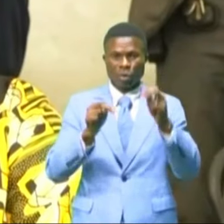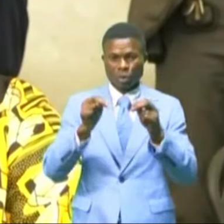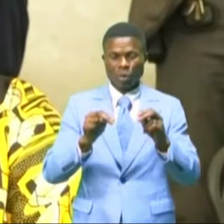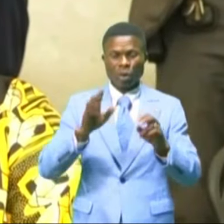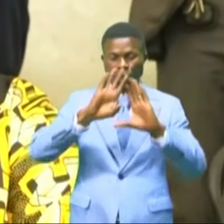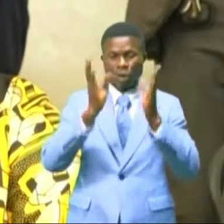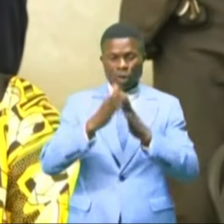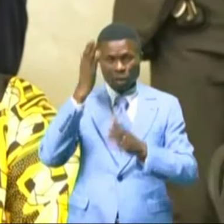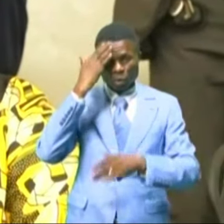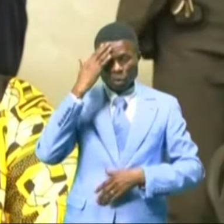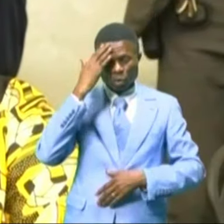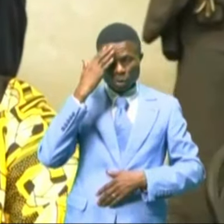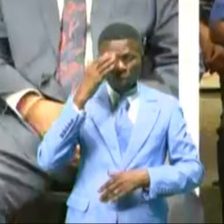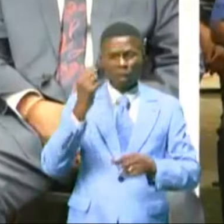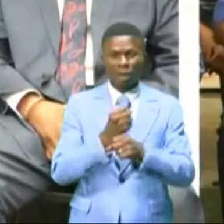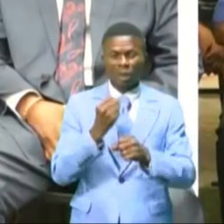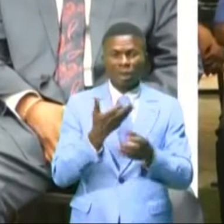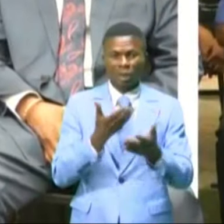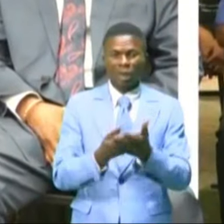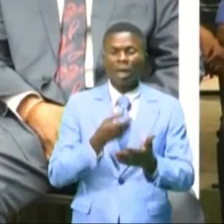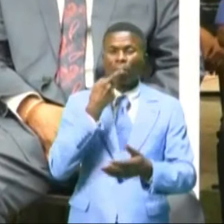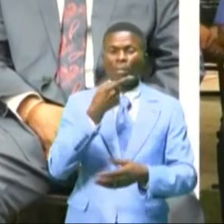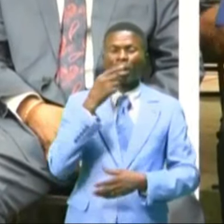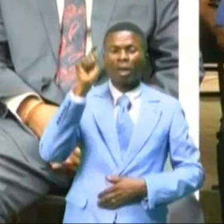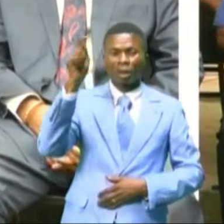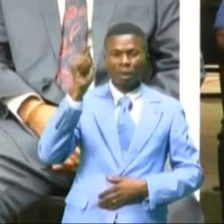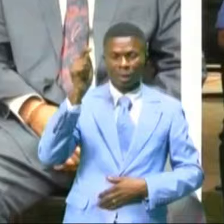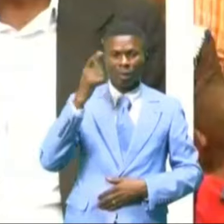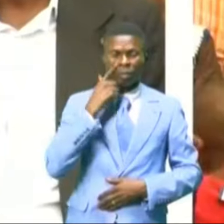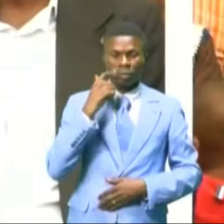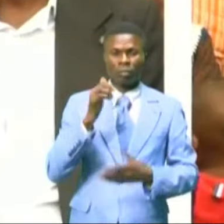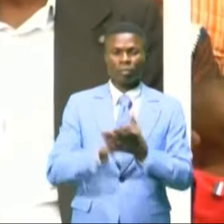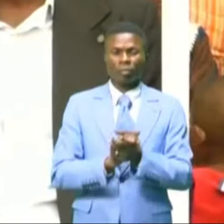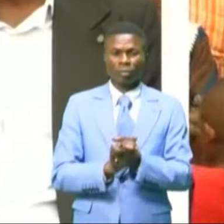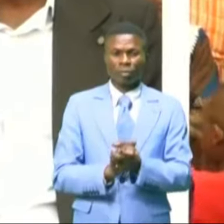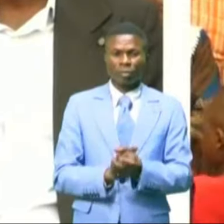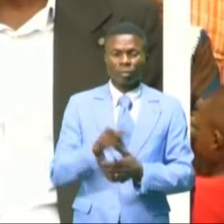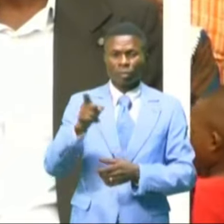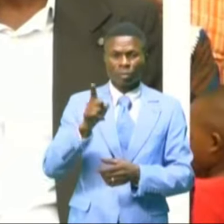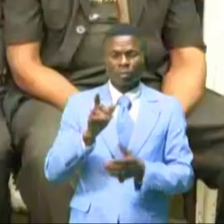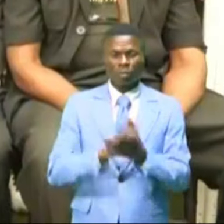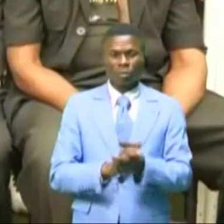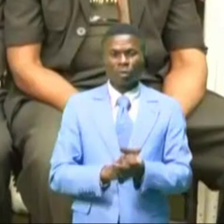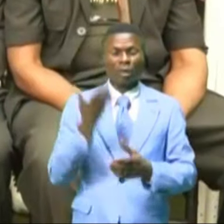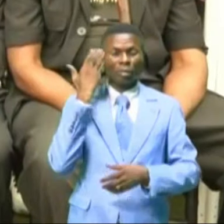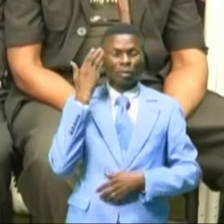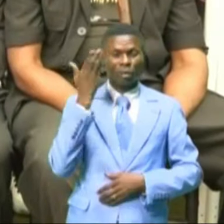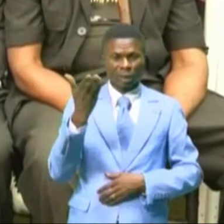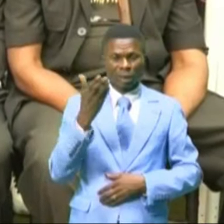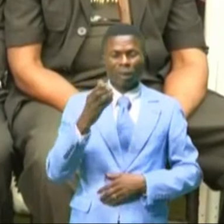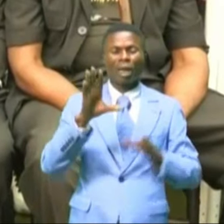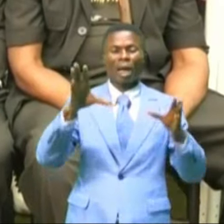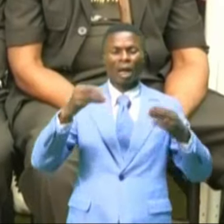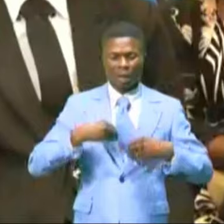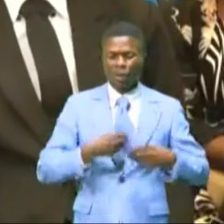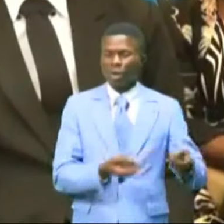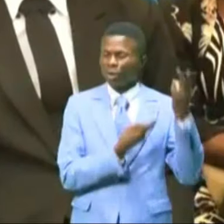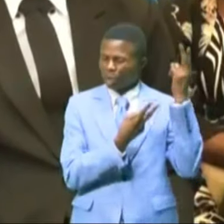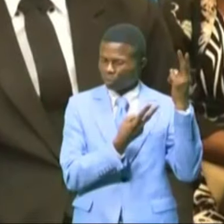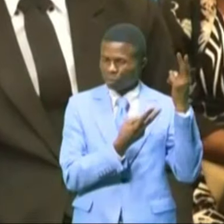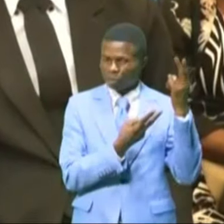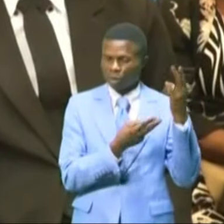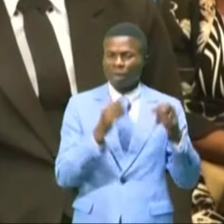connu sur le parcours ont témoigné. Elvis Mutiri Wabashara, autant que Billy Debunga, reconnaissent les valeurs humaines